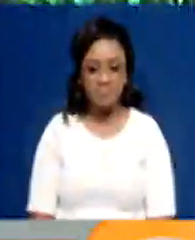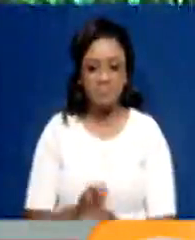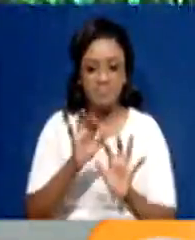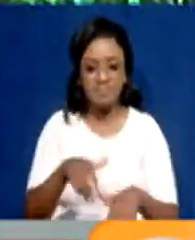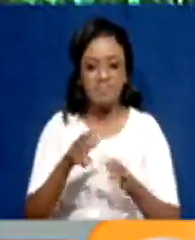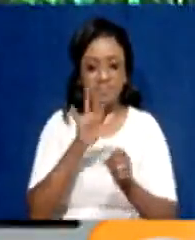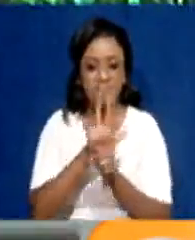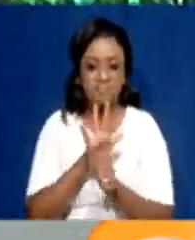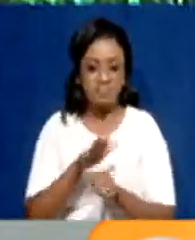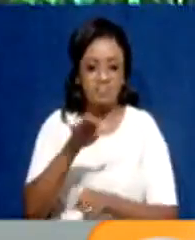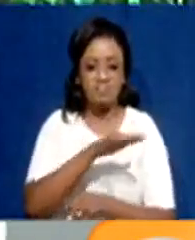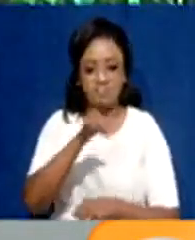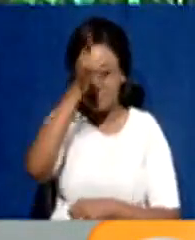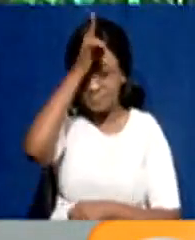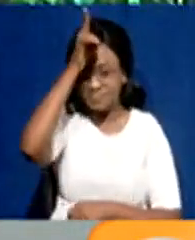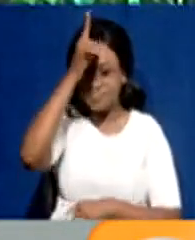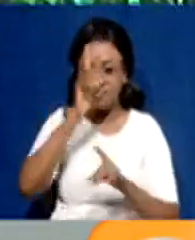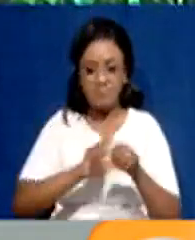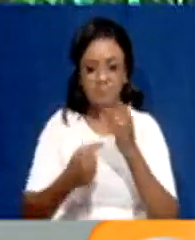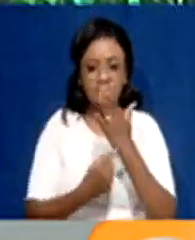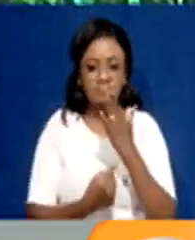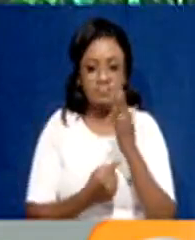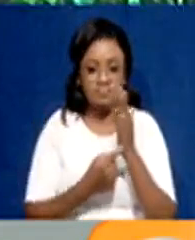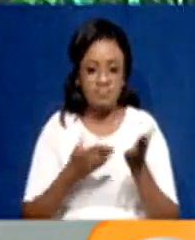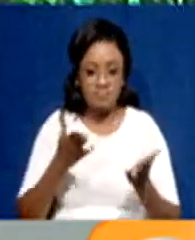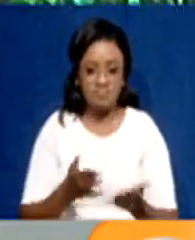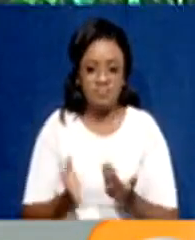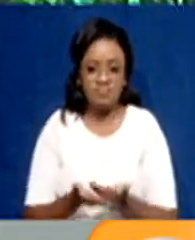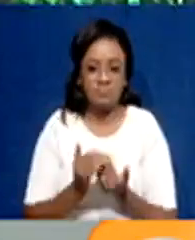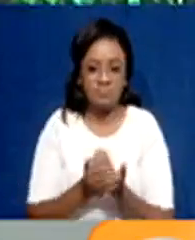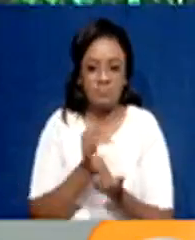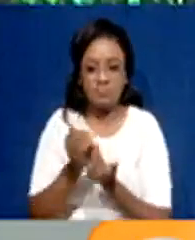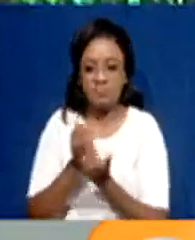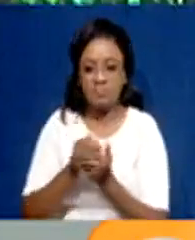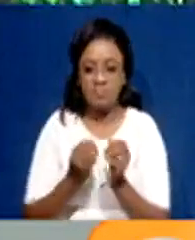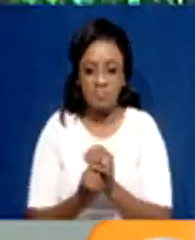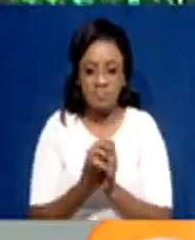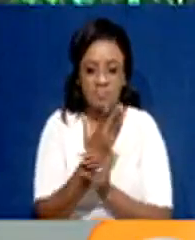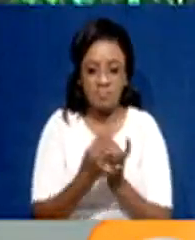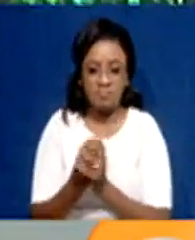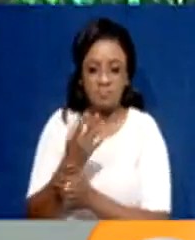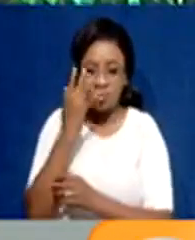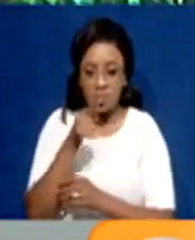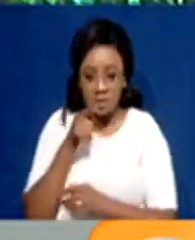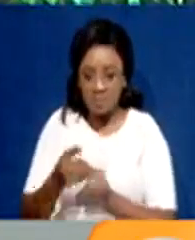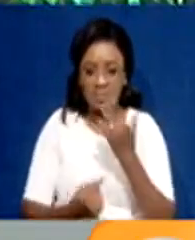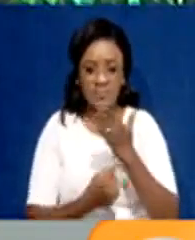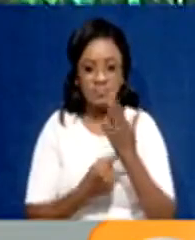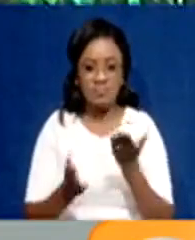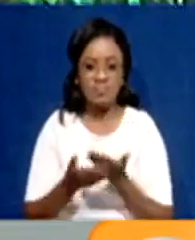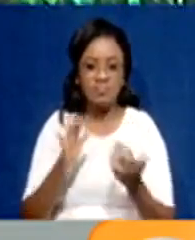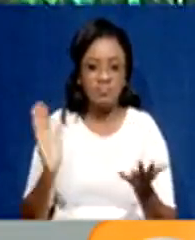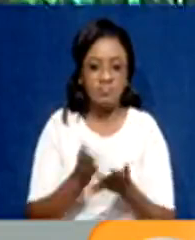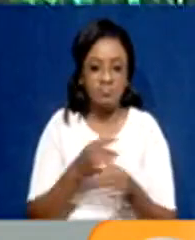Wakulima wa mboga kutoka maeneo ya mashinani wameanza kutumia teknolojia ya kisasa kukuza mimea yao. Baadhi ya teknolojia hizi ni bustani